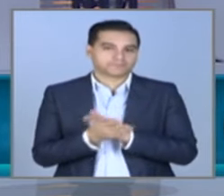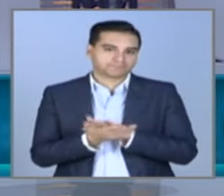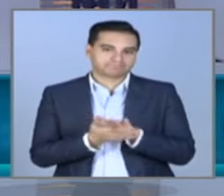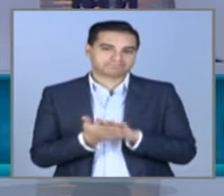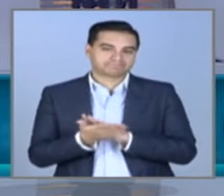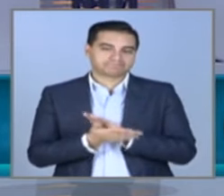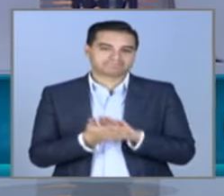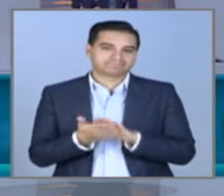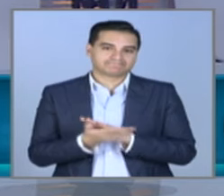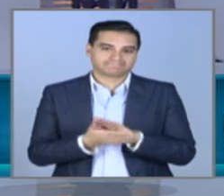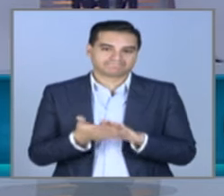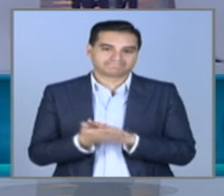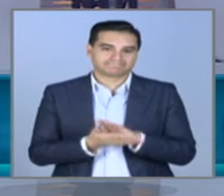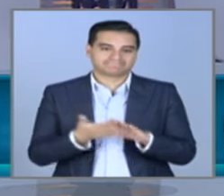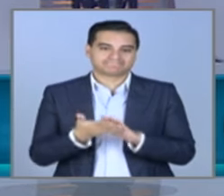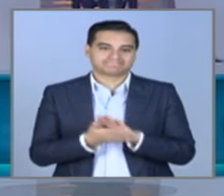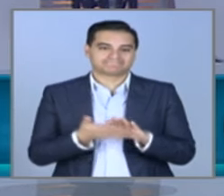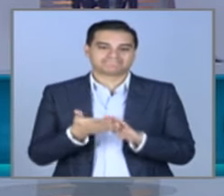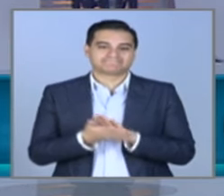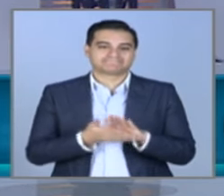2 يساوي كام؟